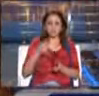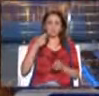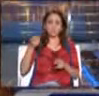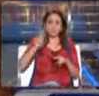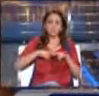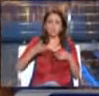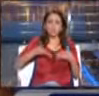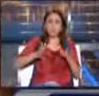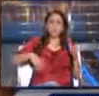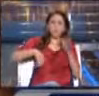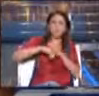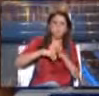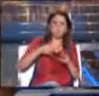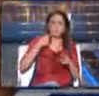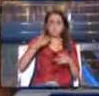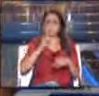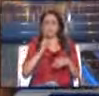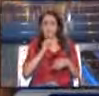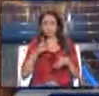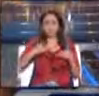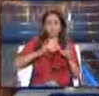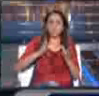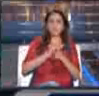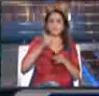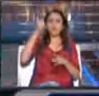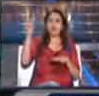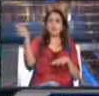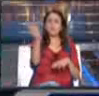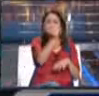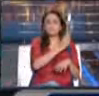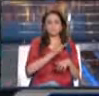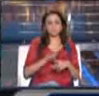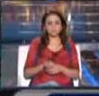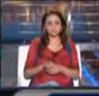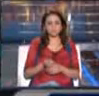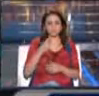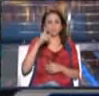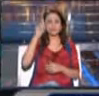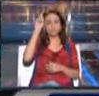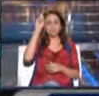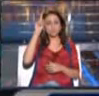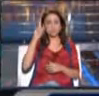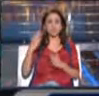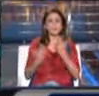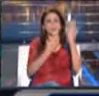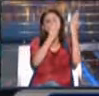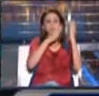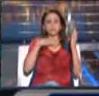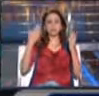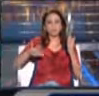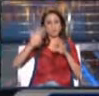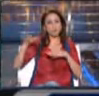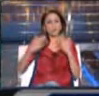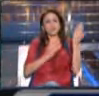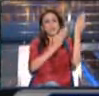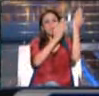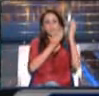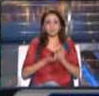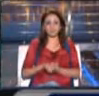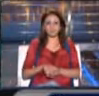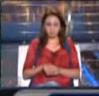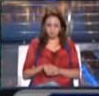حقه. اولا هو اخذ المكانه واخذ المكانه الافضل مننا جميعا، ان شاء الله ربنا يتقبلهم شهداء وابن لهم جميعا، فبالتالي هو ولا محتاج